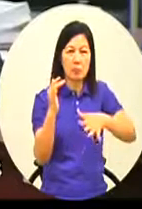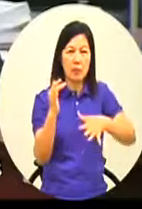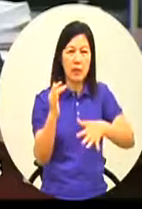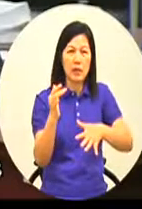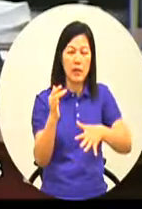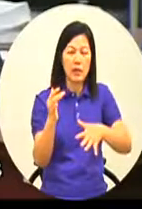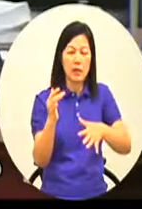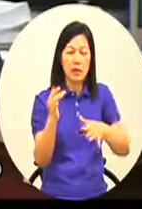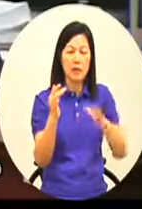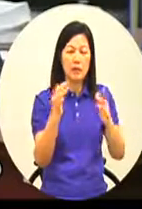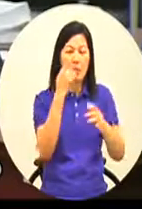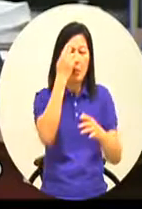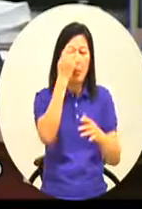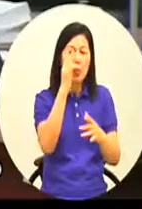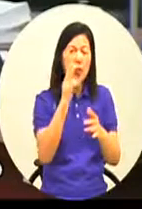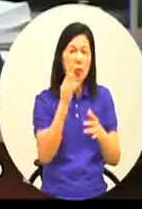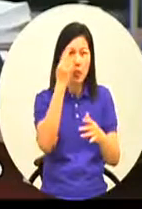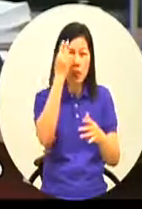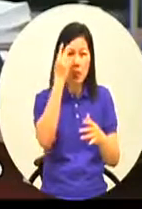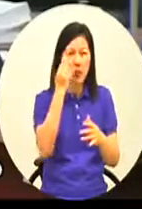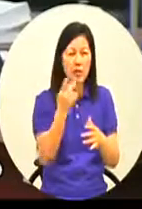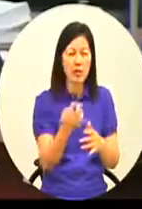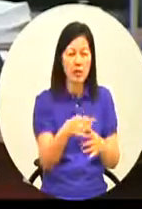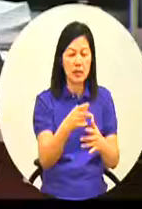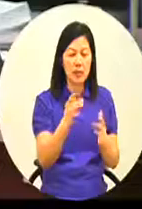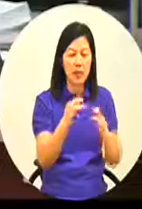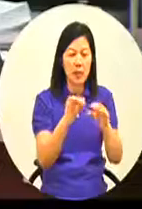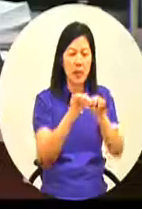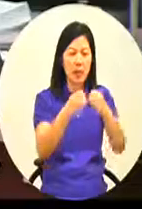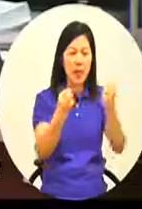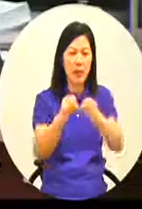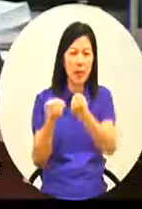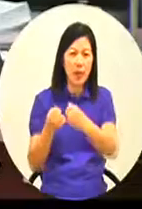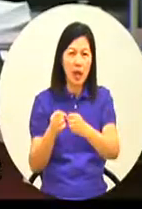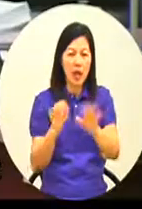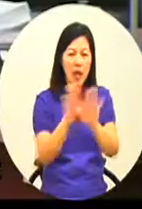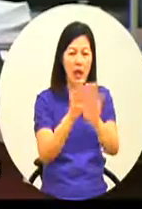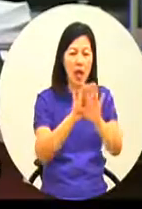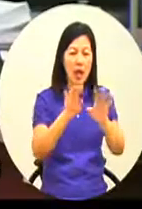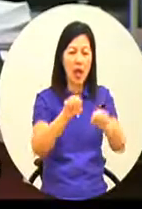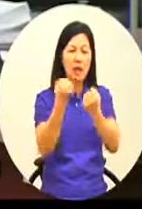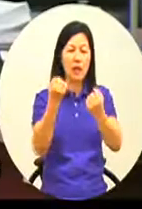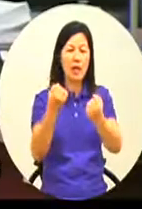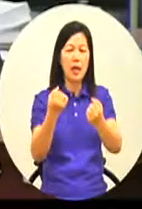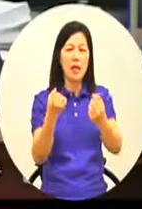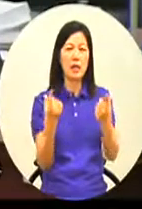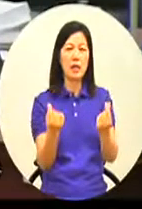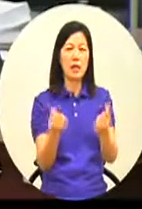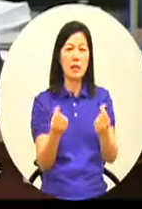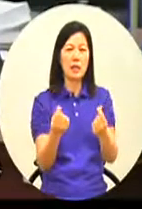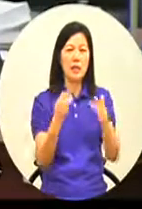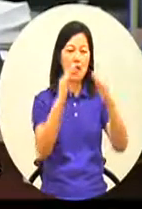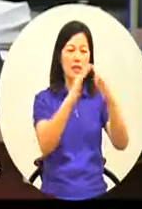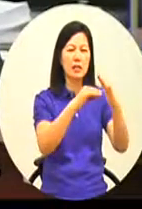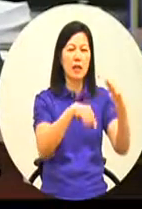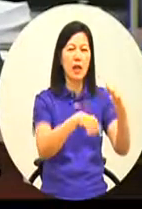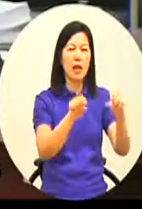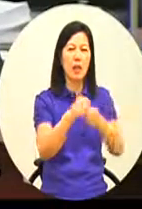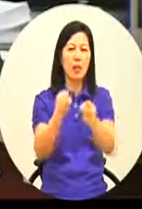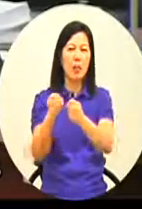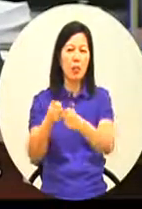位啊，玻璃拍去，因为树尾啊弄倒去啊，啊窗啊全部弄歹啊，共创到规个拢歹